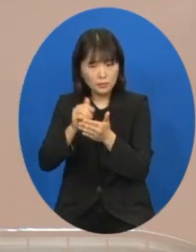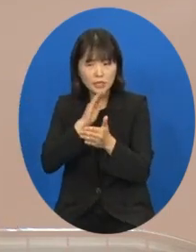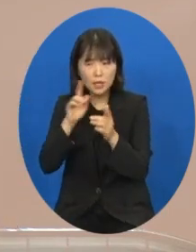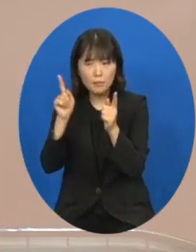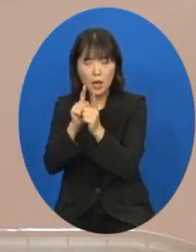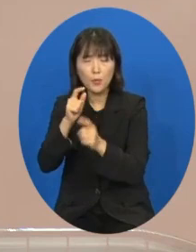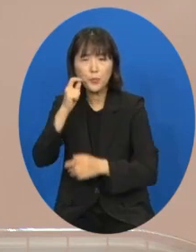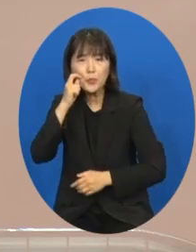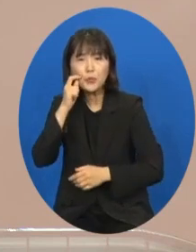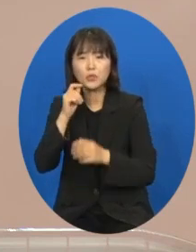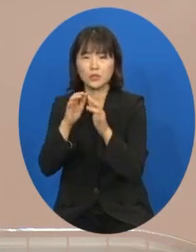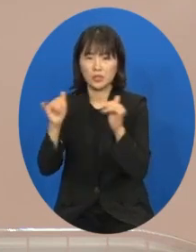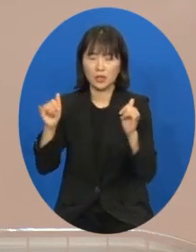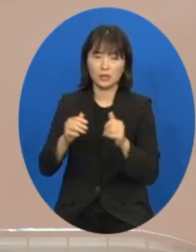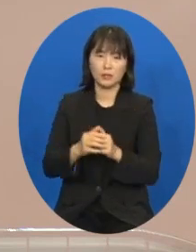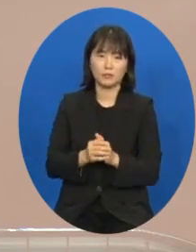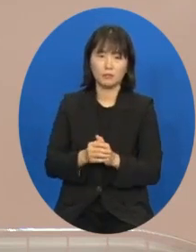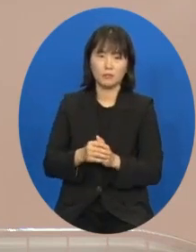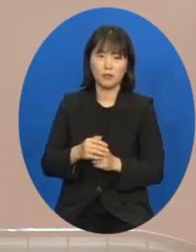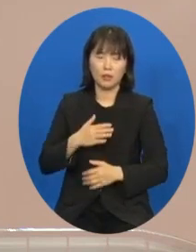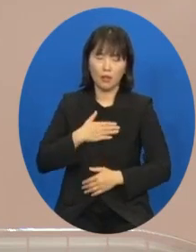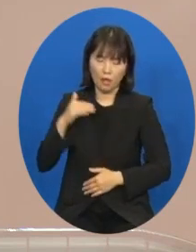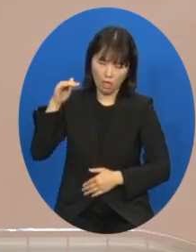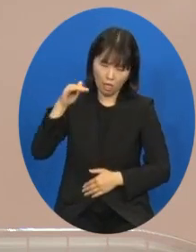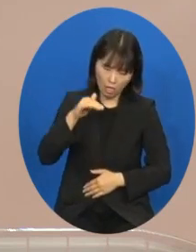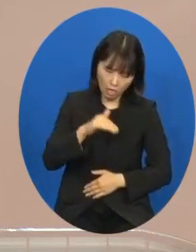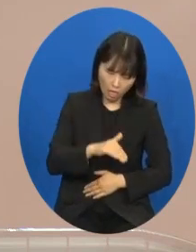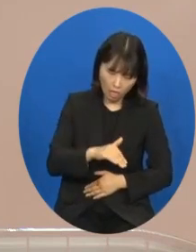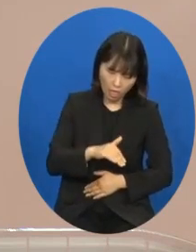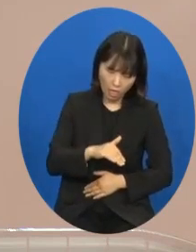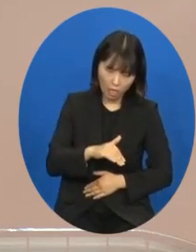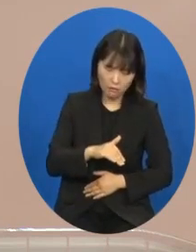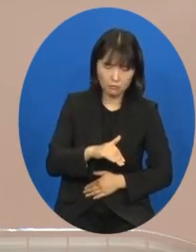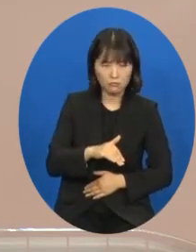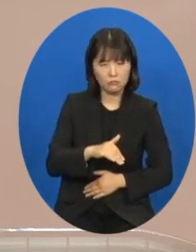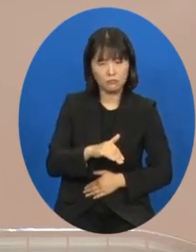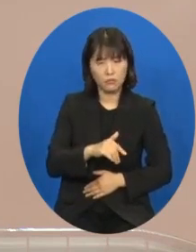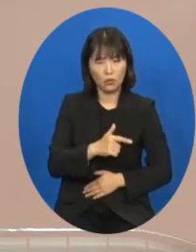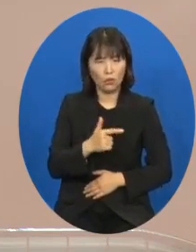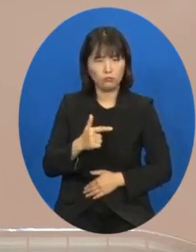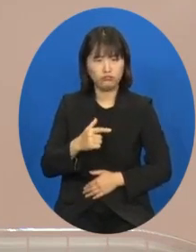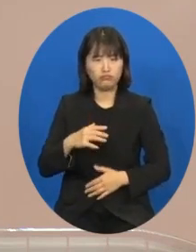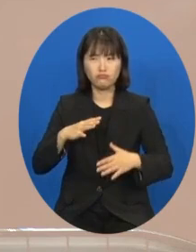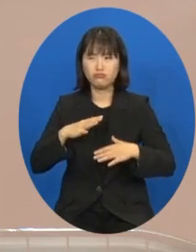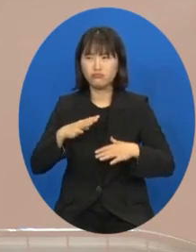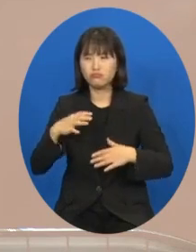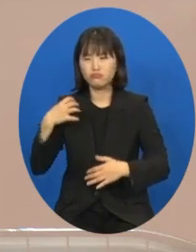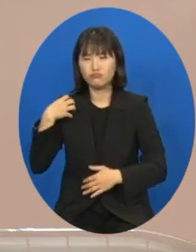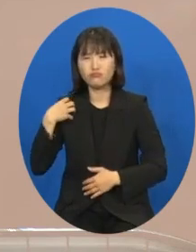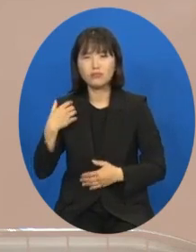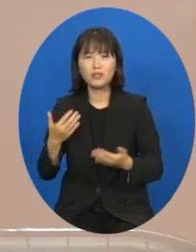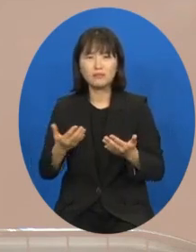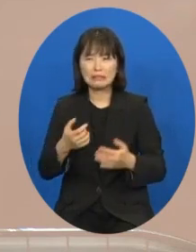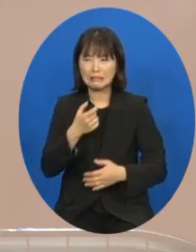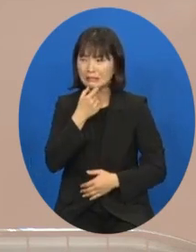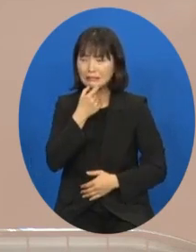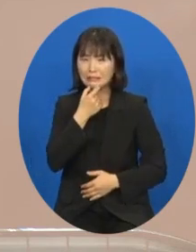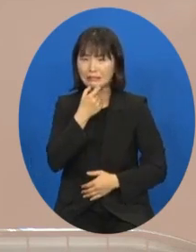만나지 않은 사람은 나는 쇠하여야 하리라, 이건 너무 끔찍한 이야기고 부담되고